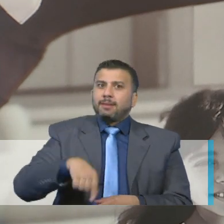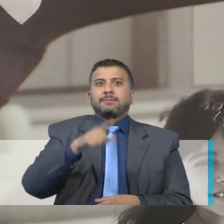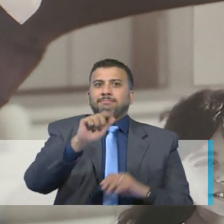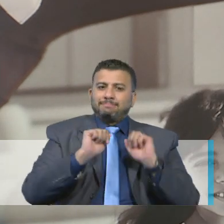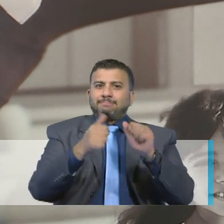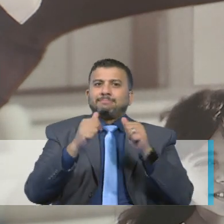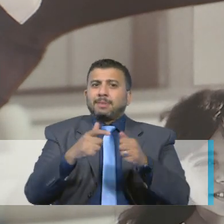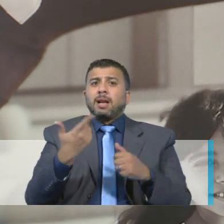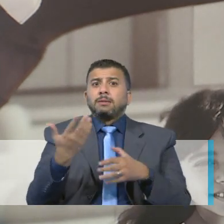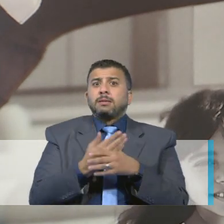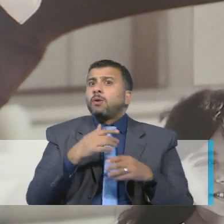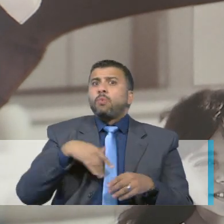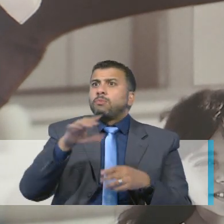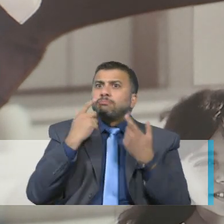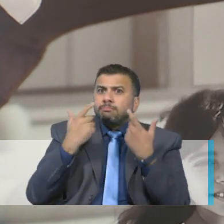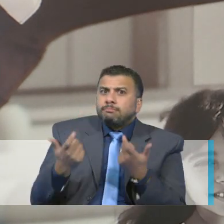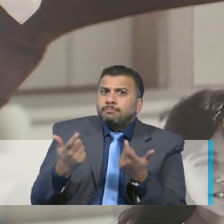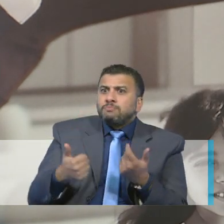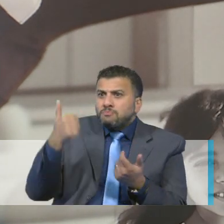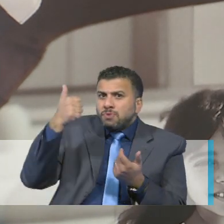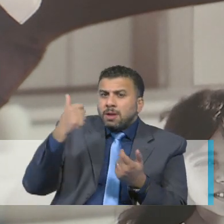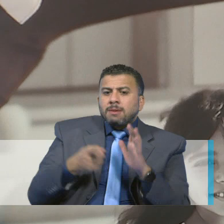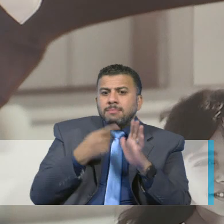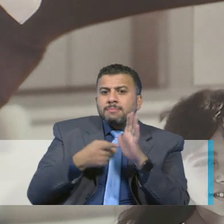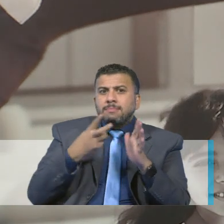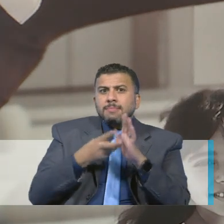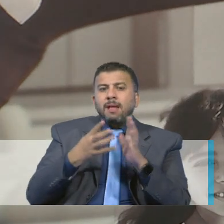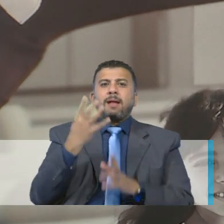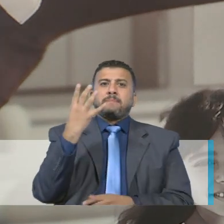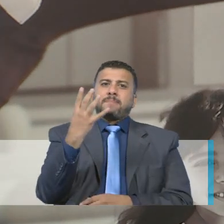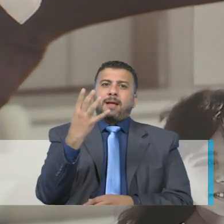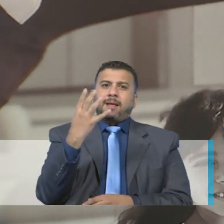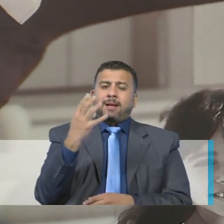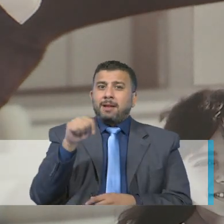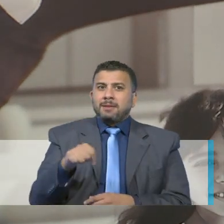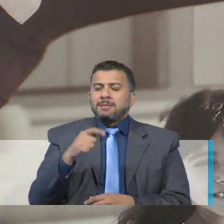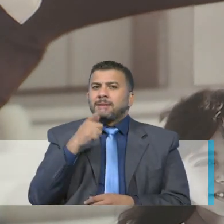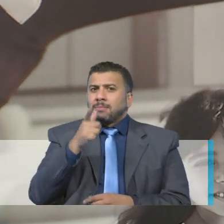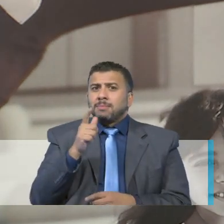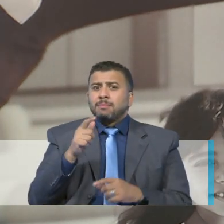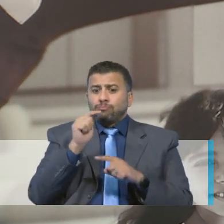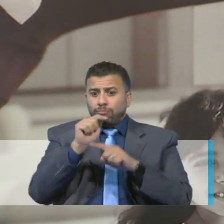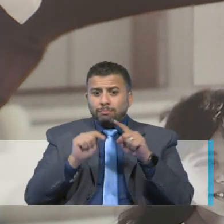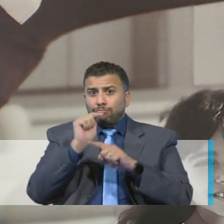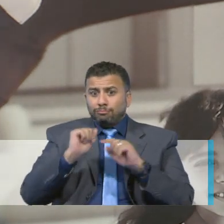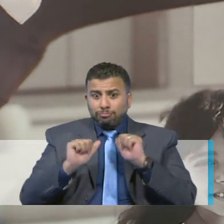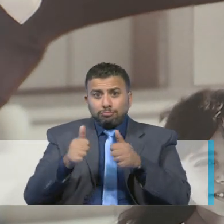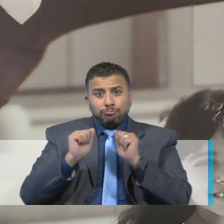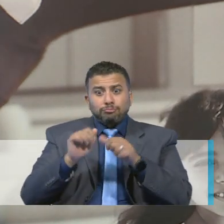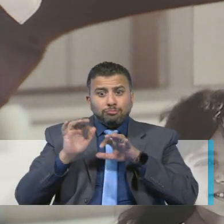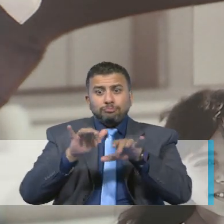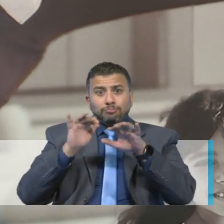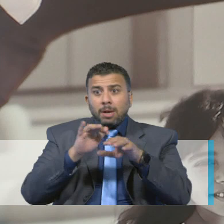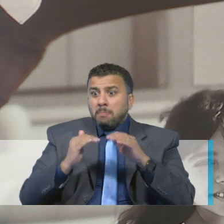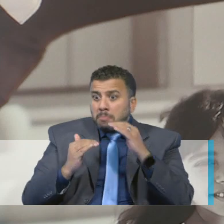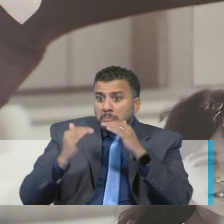أن تنجح هذه التجربة للمرة الرابعة. ولا شك أن ارتفاع نسبة المشاركة أيضا هو